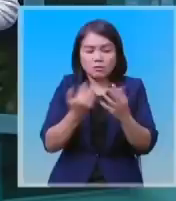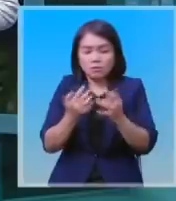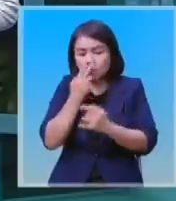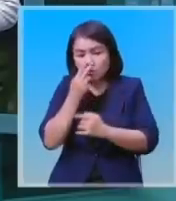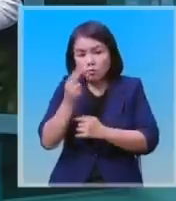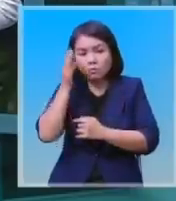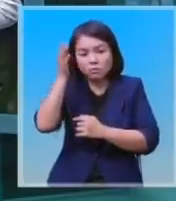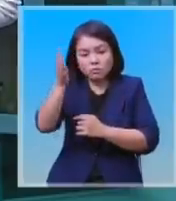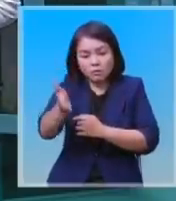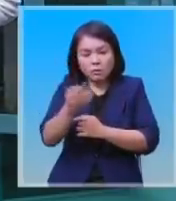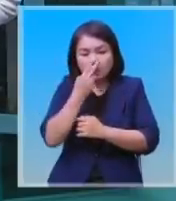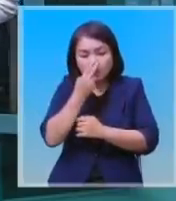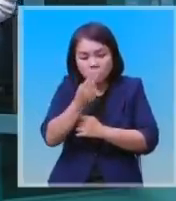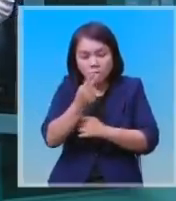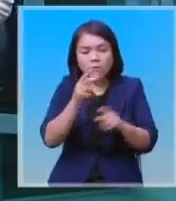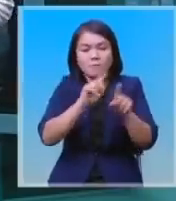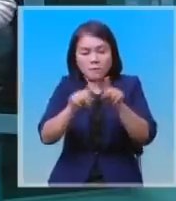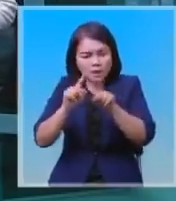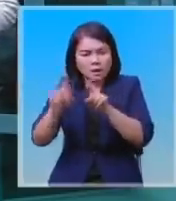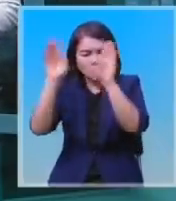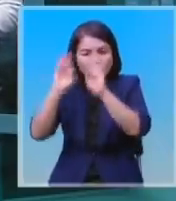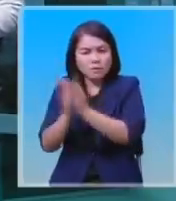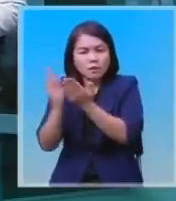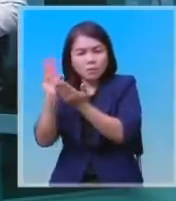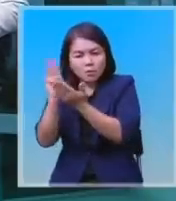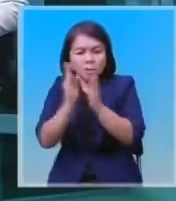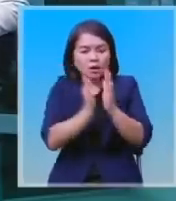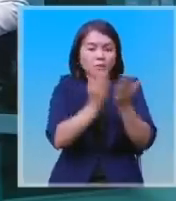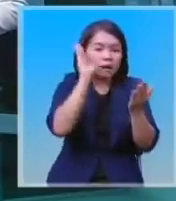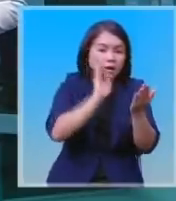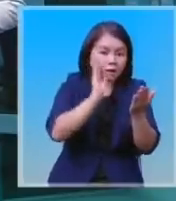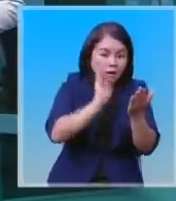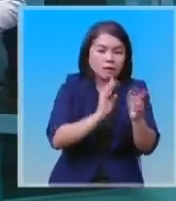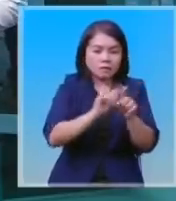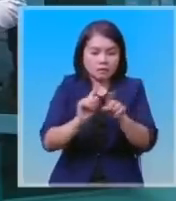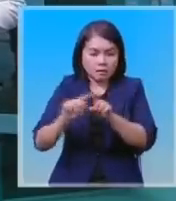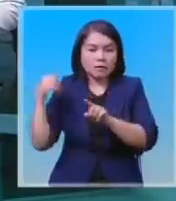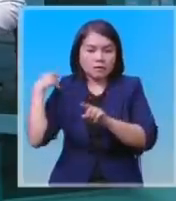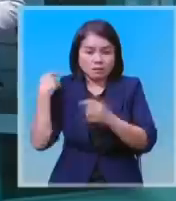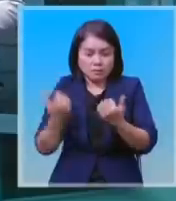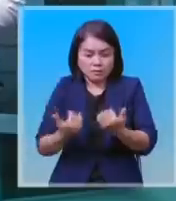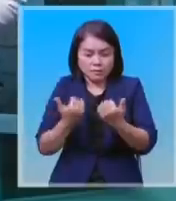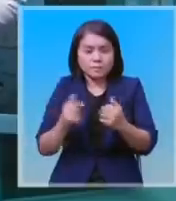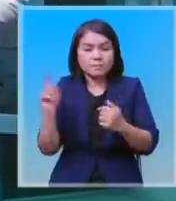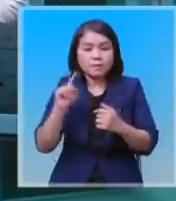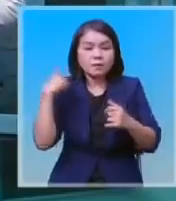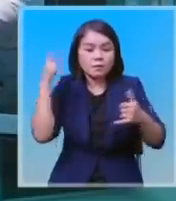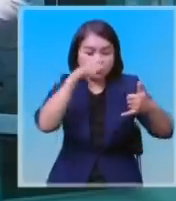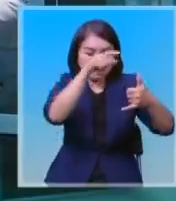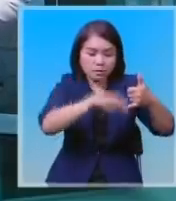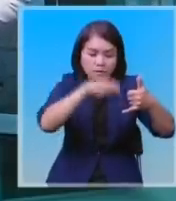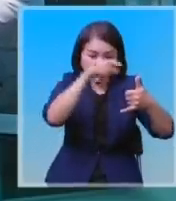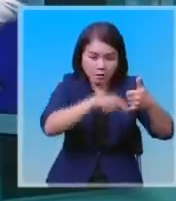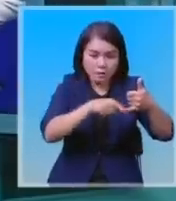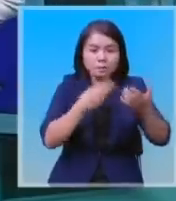จะมีการขยายความในประเด็นนี้หรือไม่อ่ะนะคะแต่ว่าที่แน่ๆอย่างที่เมื่อสักครู่นี้คุณพลวัฒน์บอกไว้ว่าทางราฮาฟเนี่ยก็มีการยื่นเ